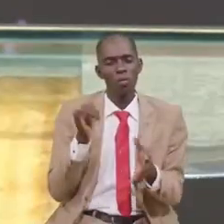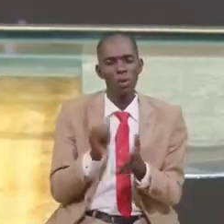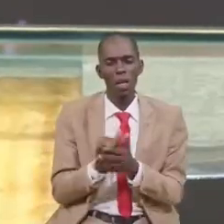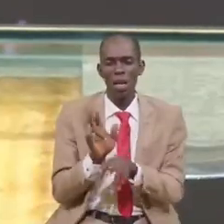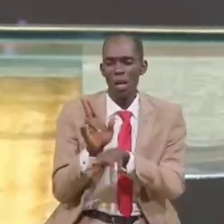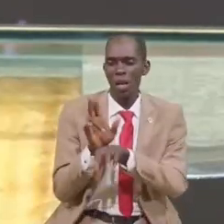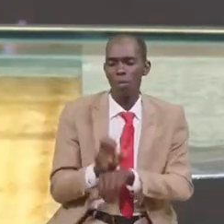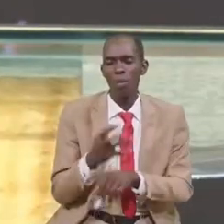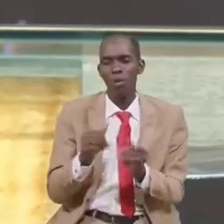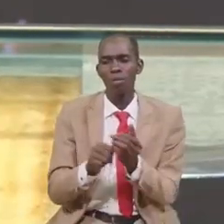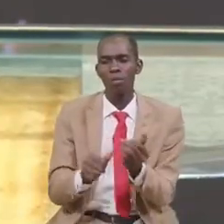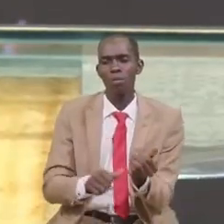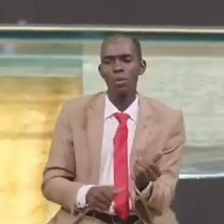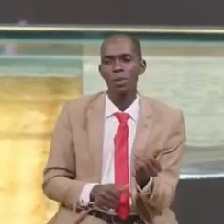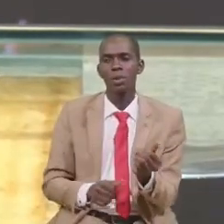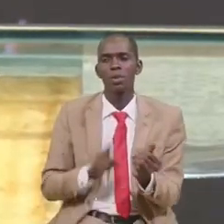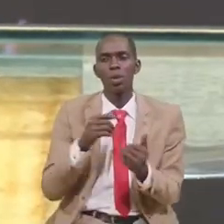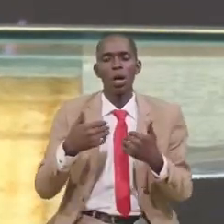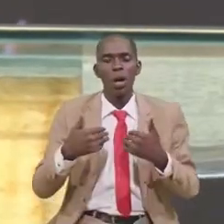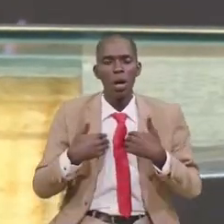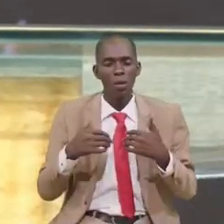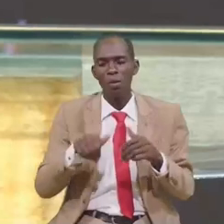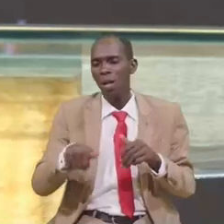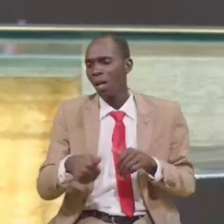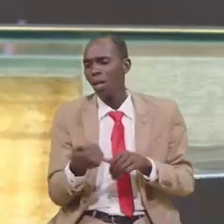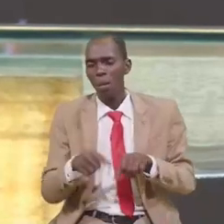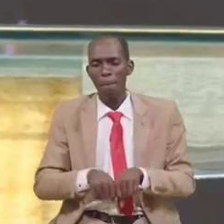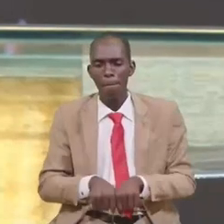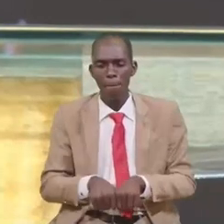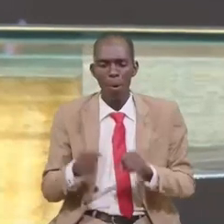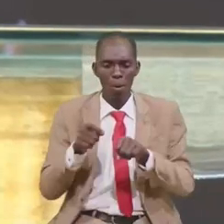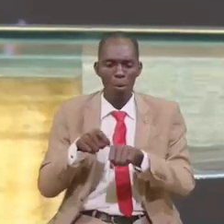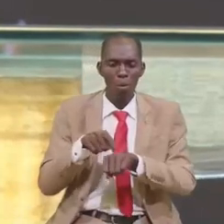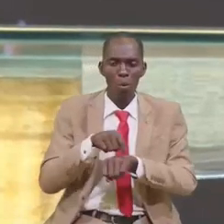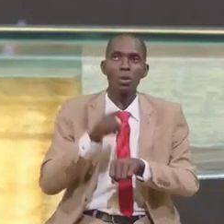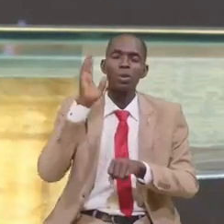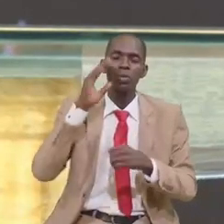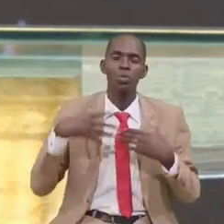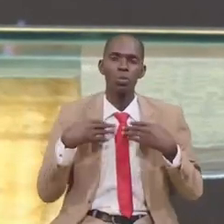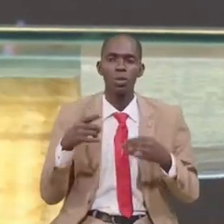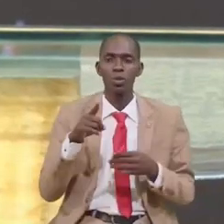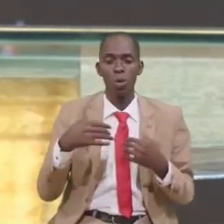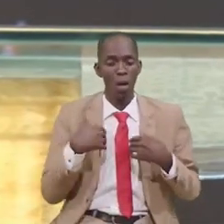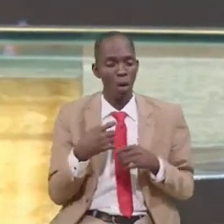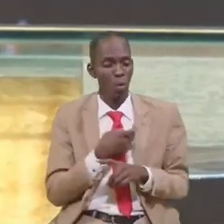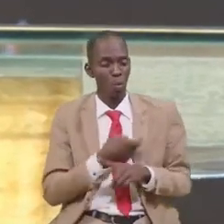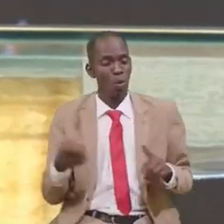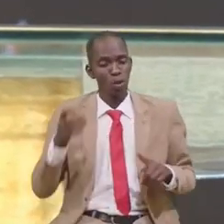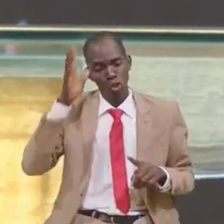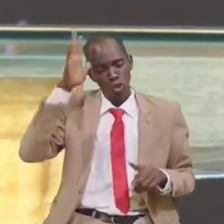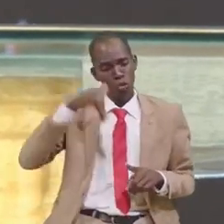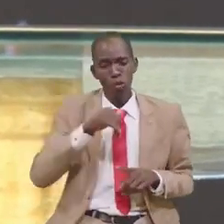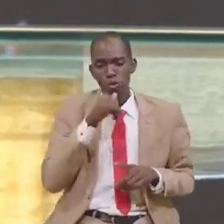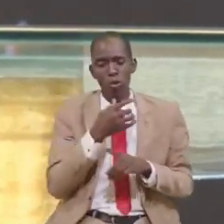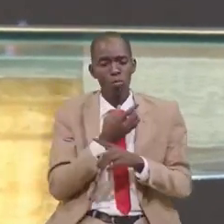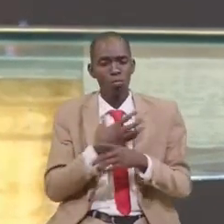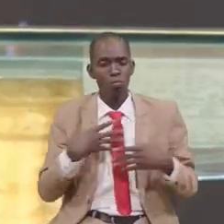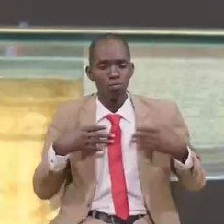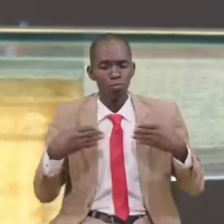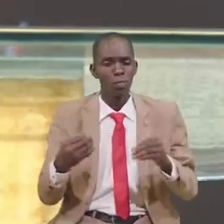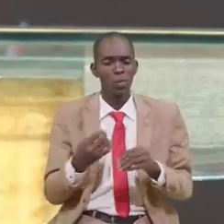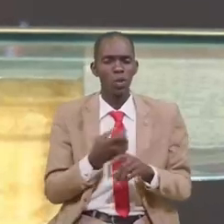rétrogradation. Vous avez des os brisés, il va vous guérir. Vous avez une plaie incurable, toujours là, toujours là.